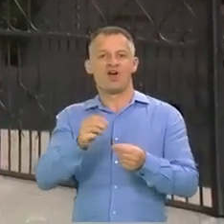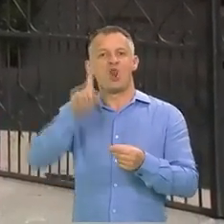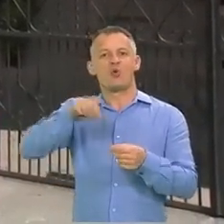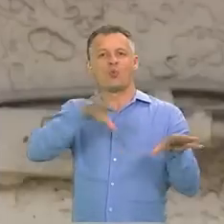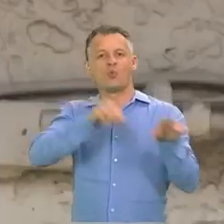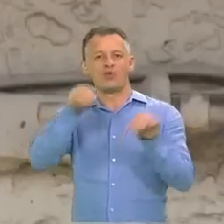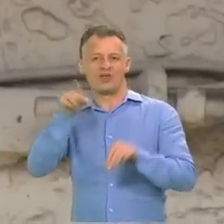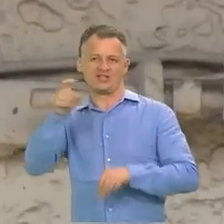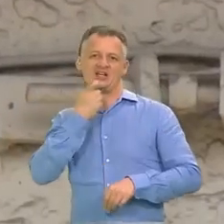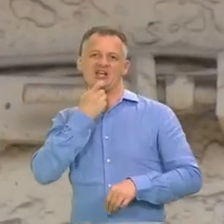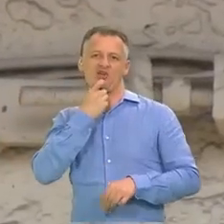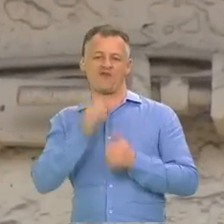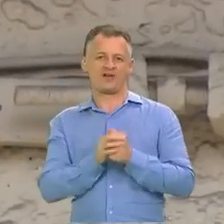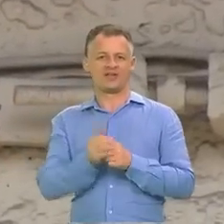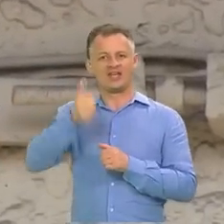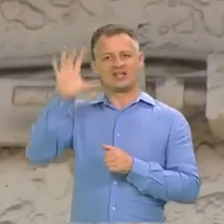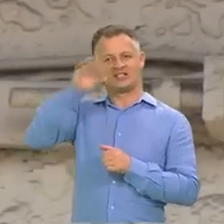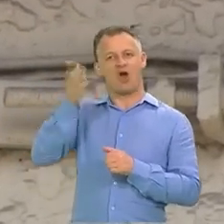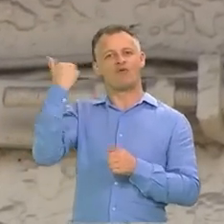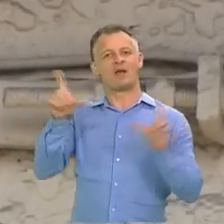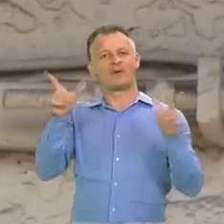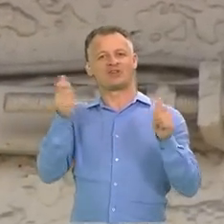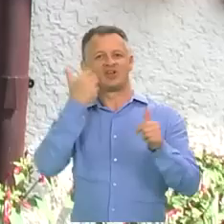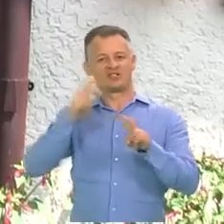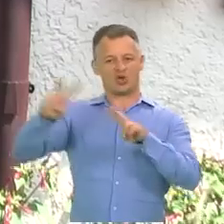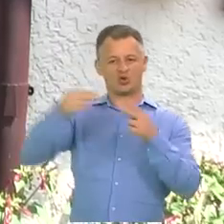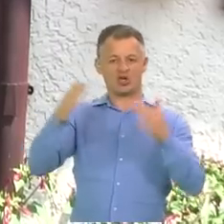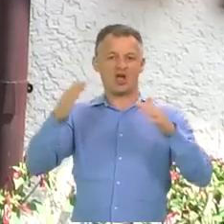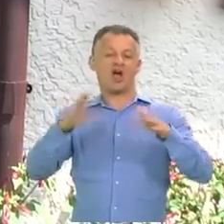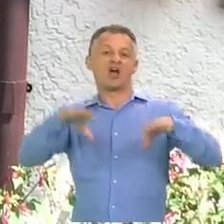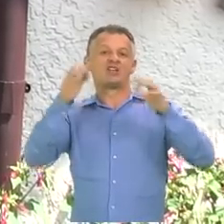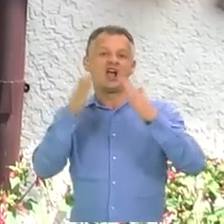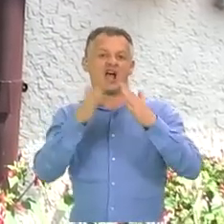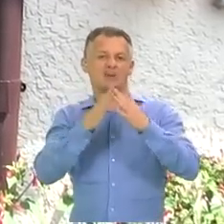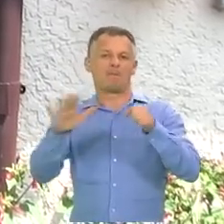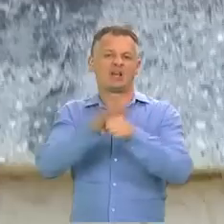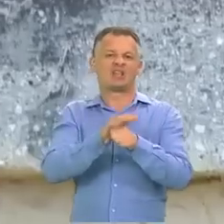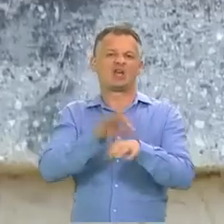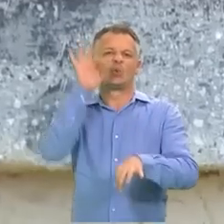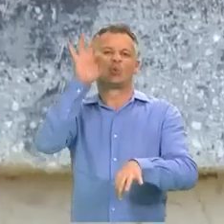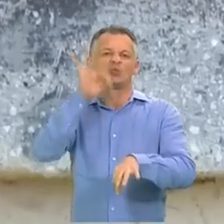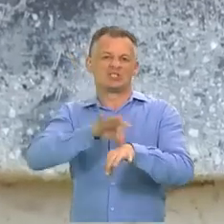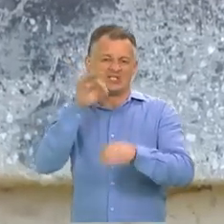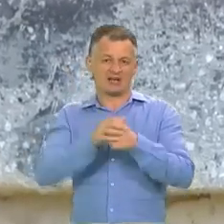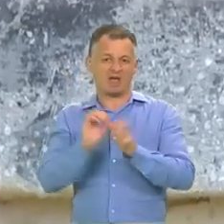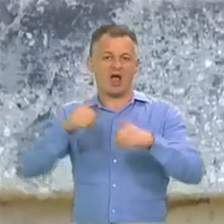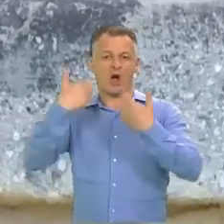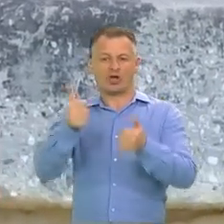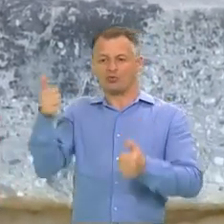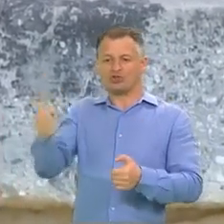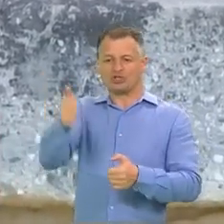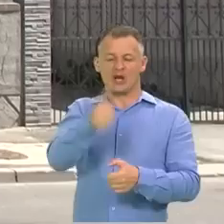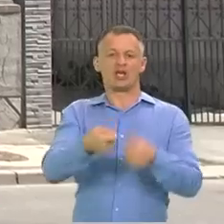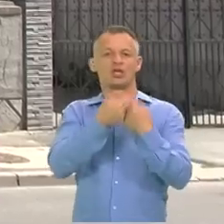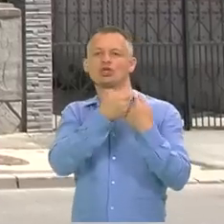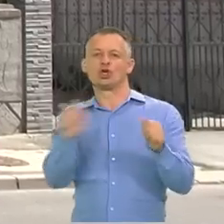Craiova. Aseară ar fi fost la o petrecere, iar când s-au întors, au găsit casa plină de muște și țânțari. Au dat cu spray peste tot, mai ales în